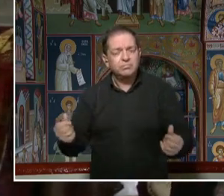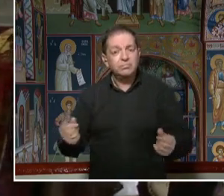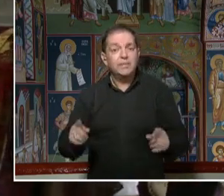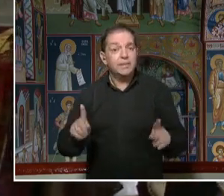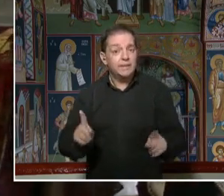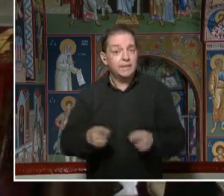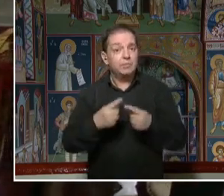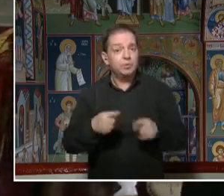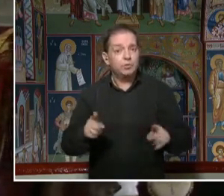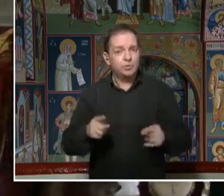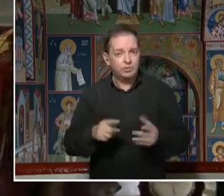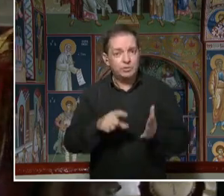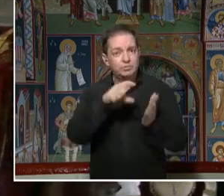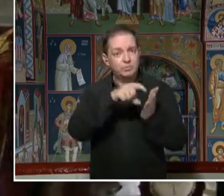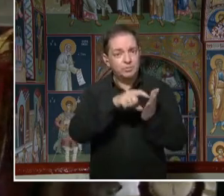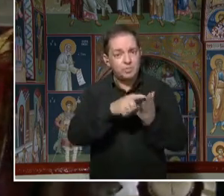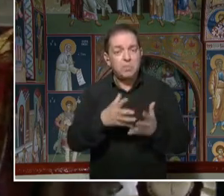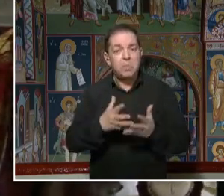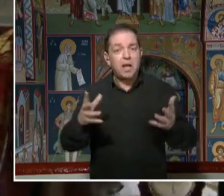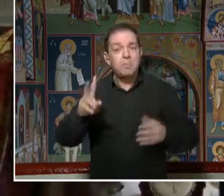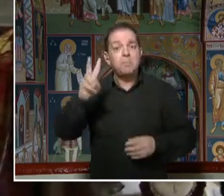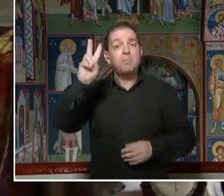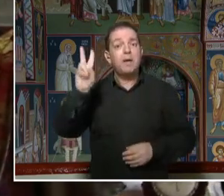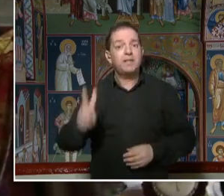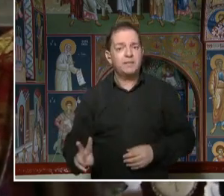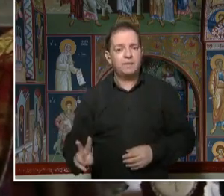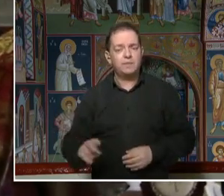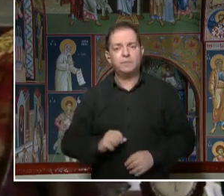Ύμνος τον οποίον ψάλλουμε την Μεγάλη Παρασκευή.